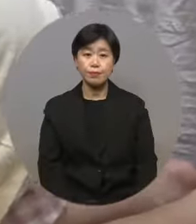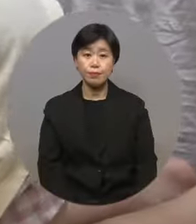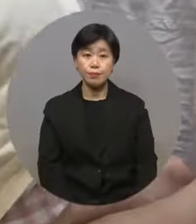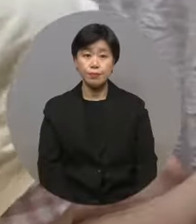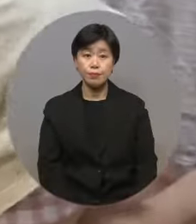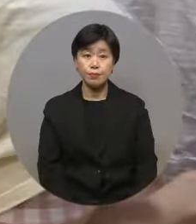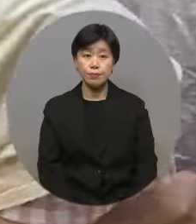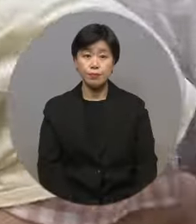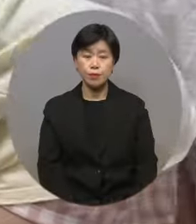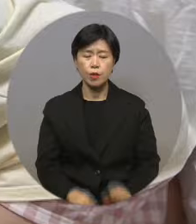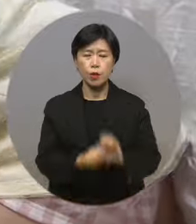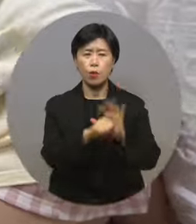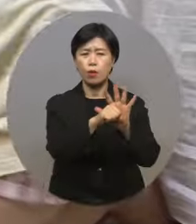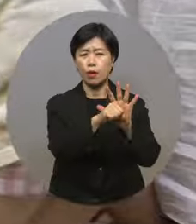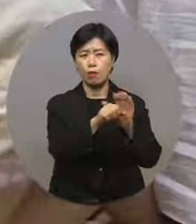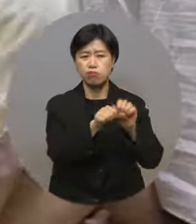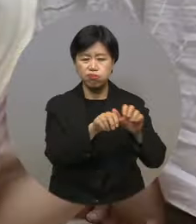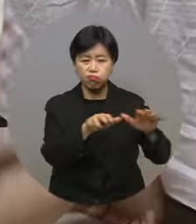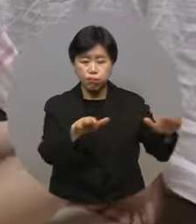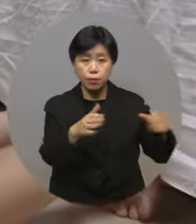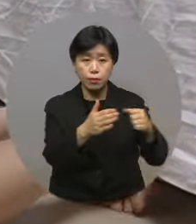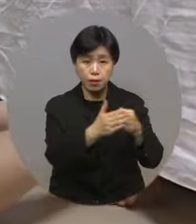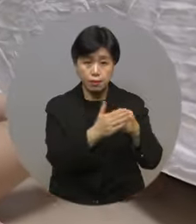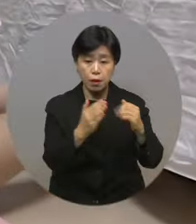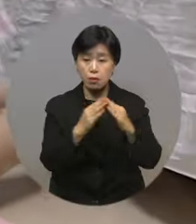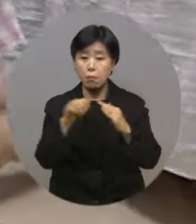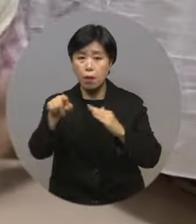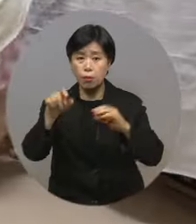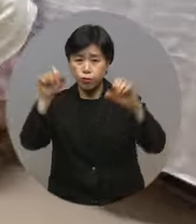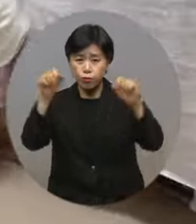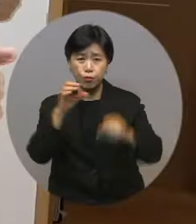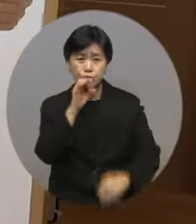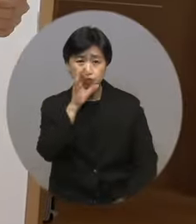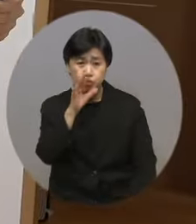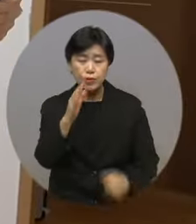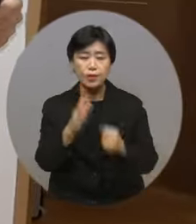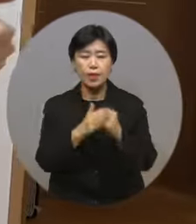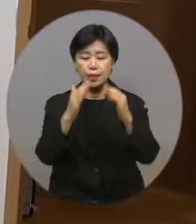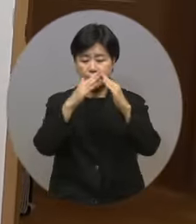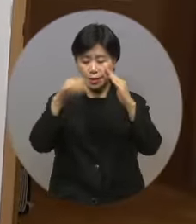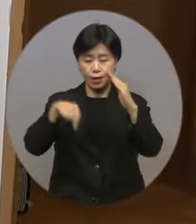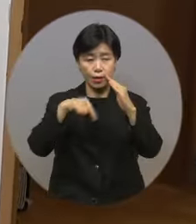코로나 직후 때부터 운동하기 시작한 것 같아요.